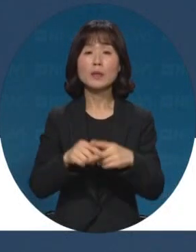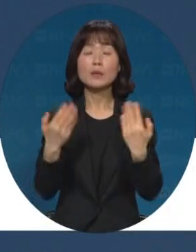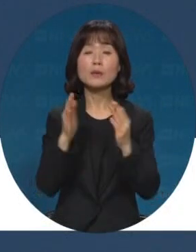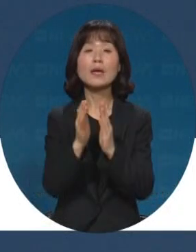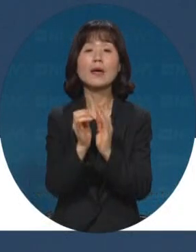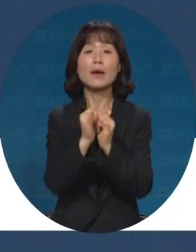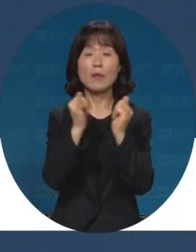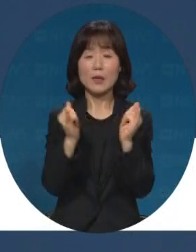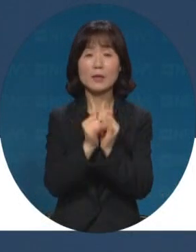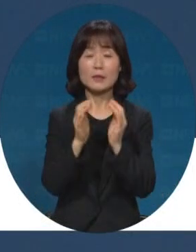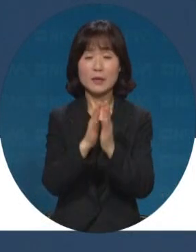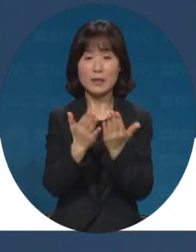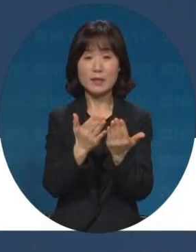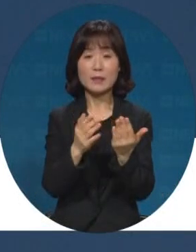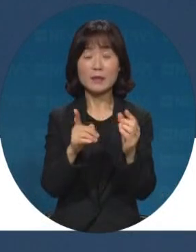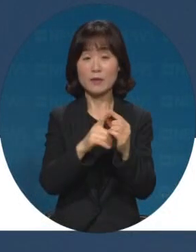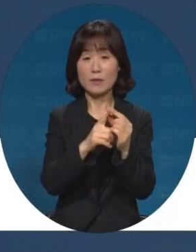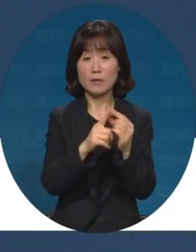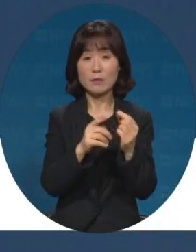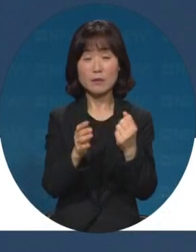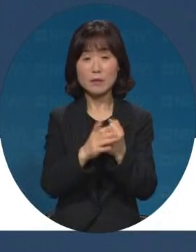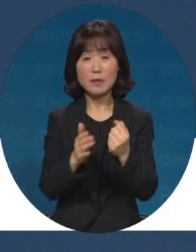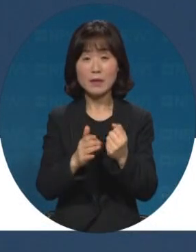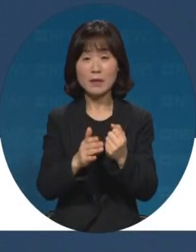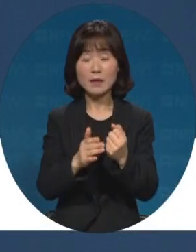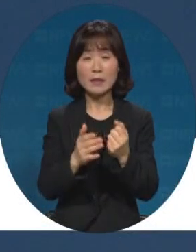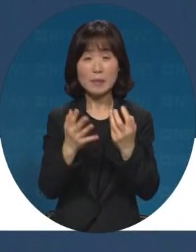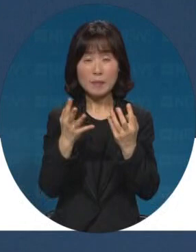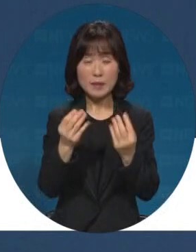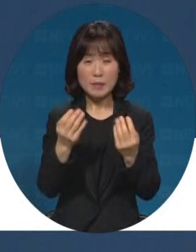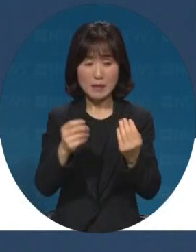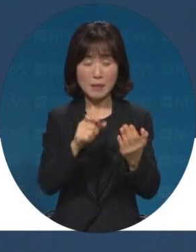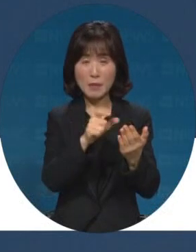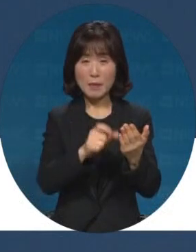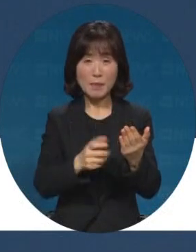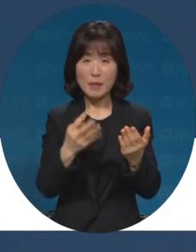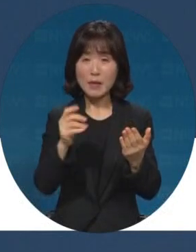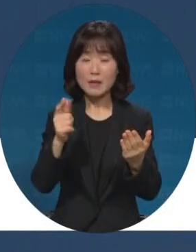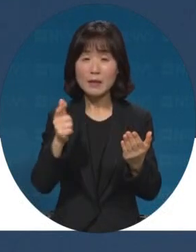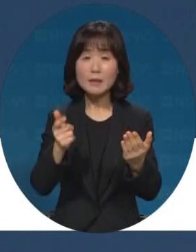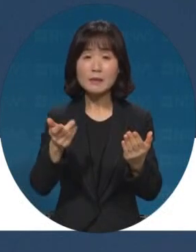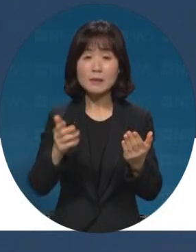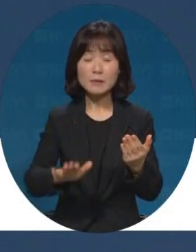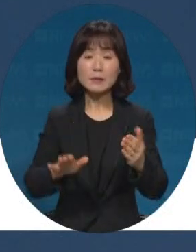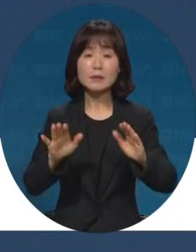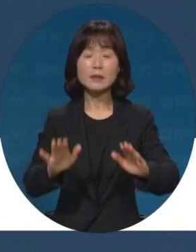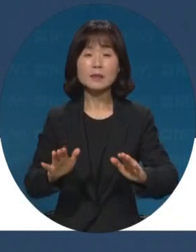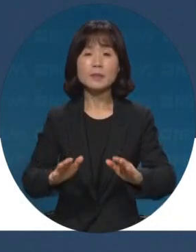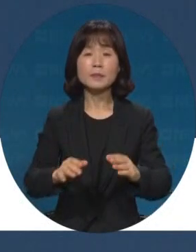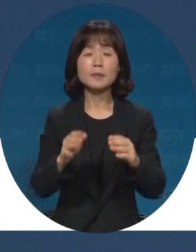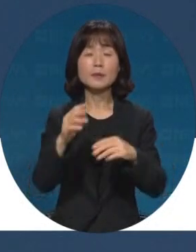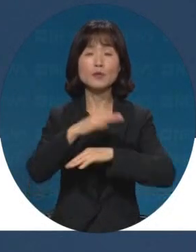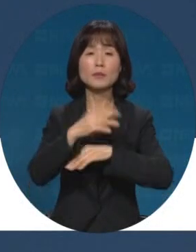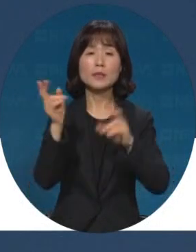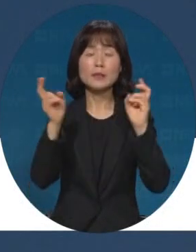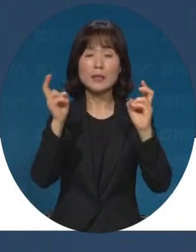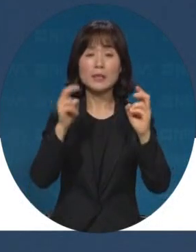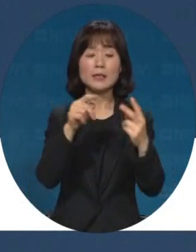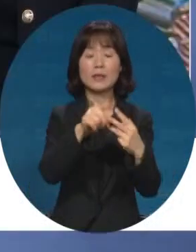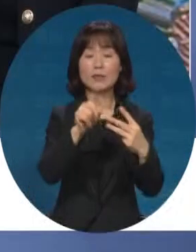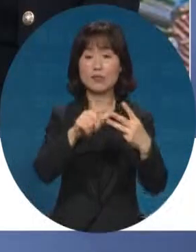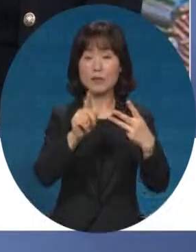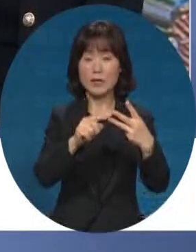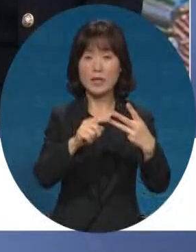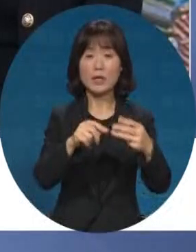표현이기 때문에 사실상 그렇게 많이 다루고 있지는 않습니다 현재 세계의 출판사 교육 출판